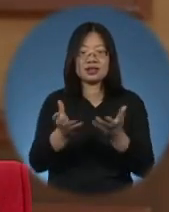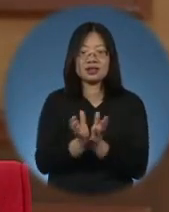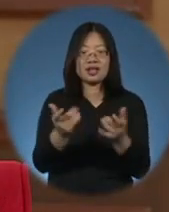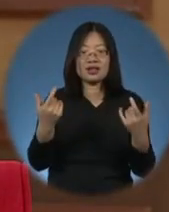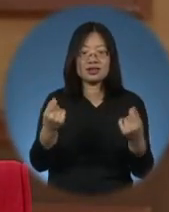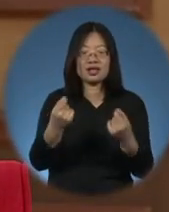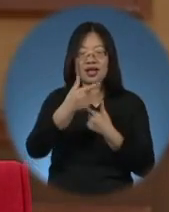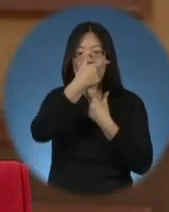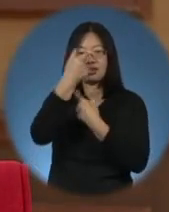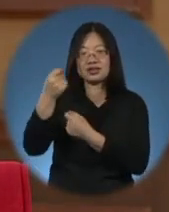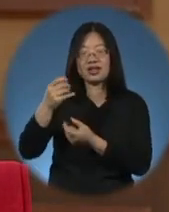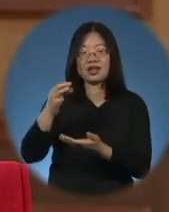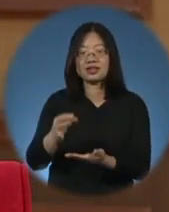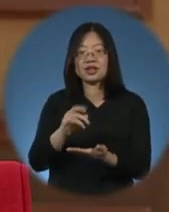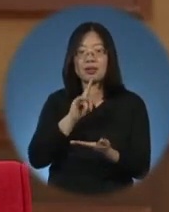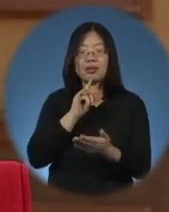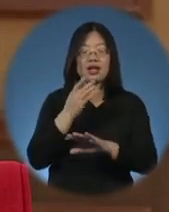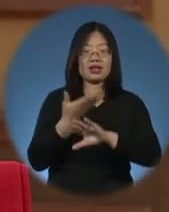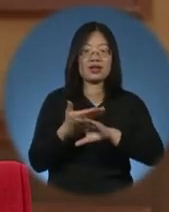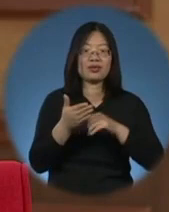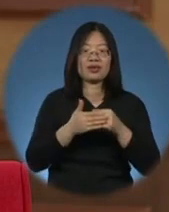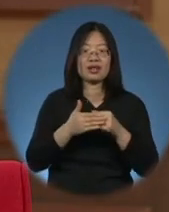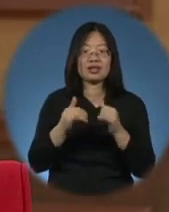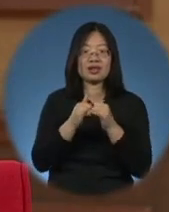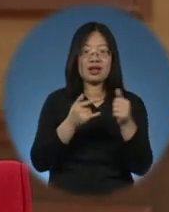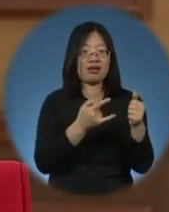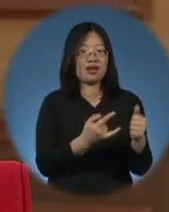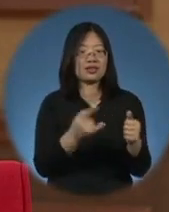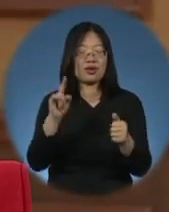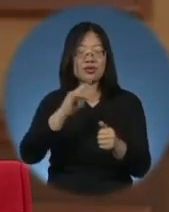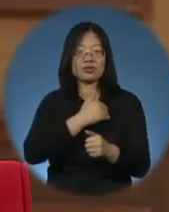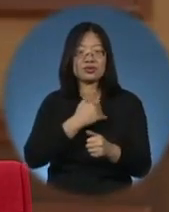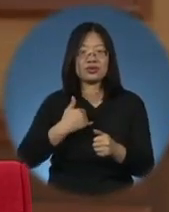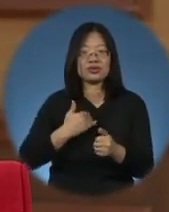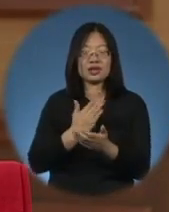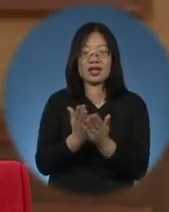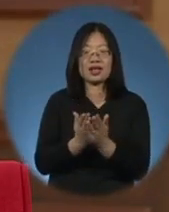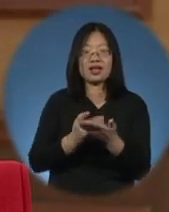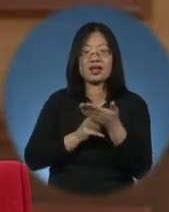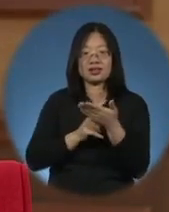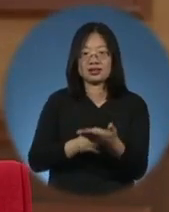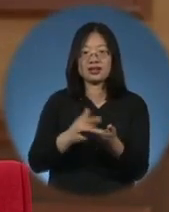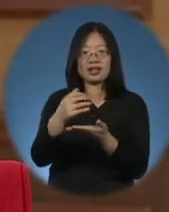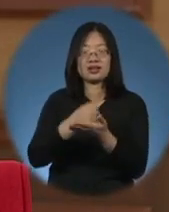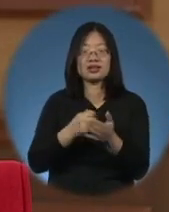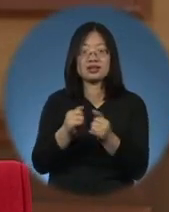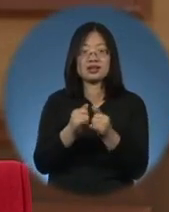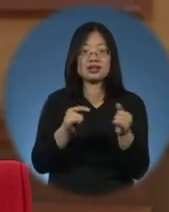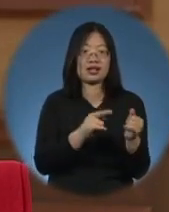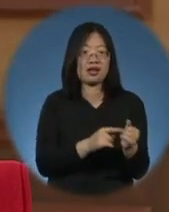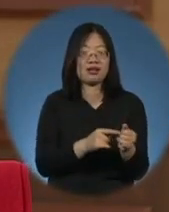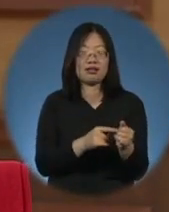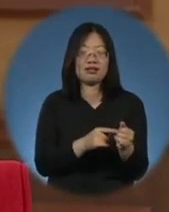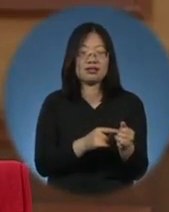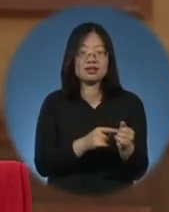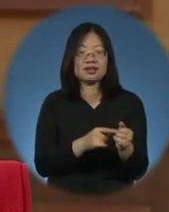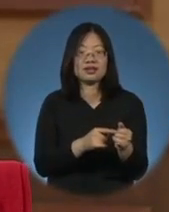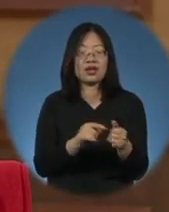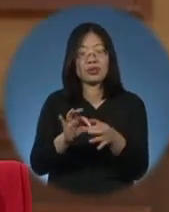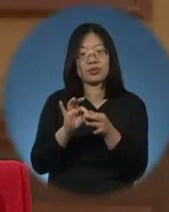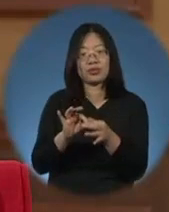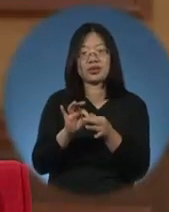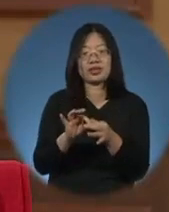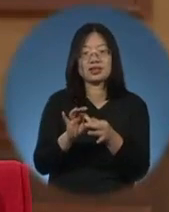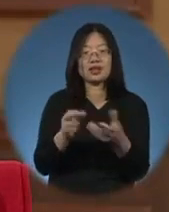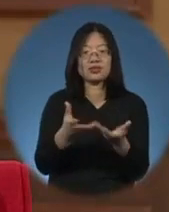그렇게 획일적인 가치를 이야기하는 게 아니라. 사람들한테 얼마든지 다양한 의견을 갖는 사람들을